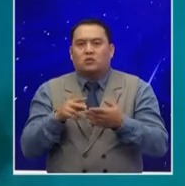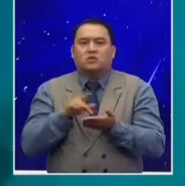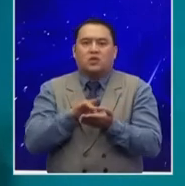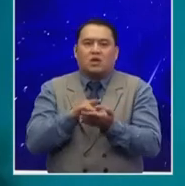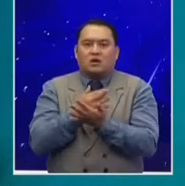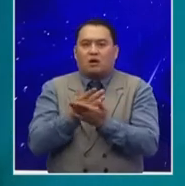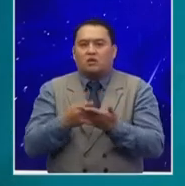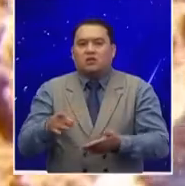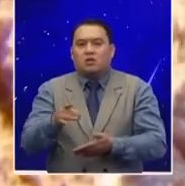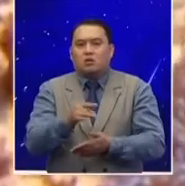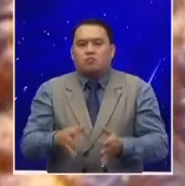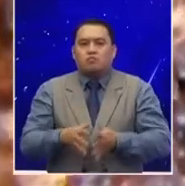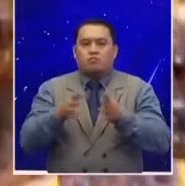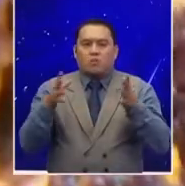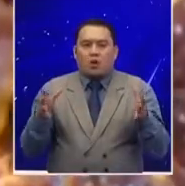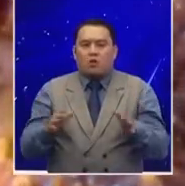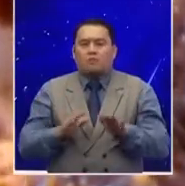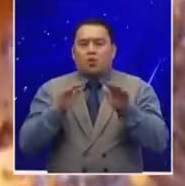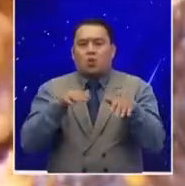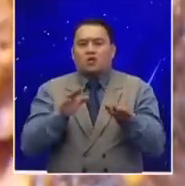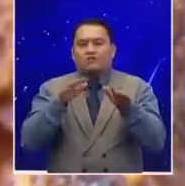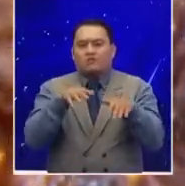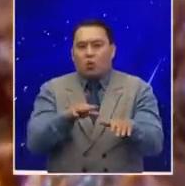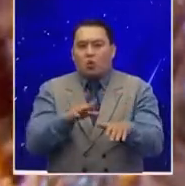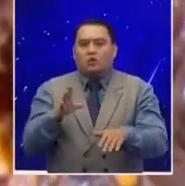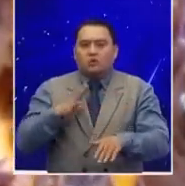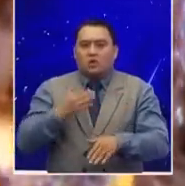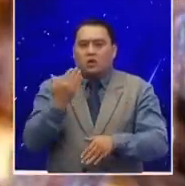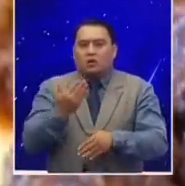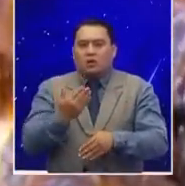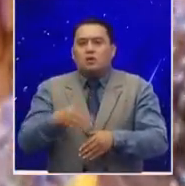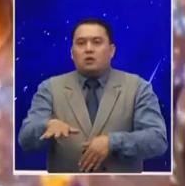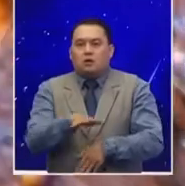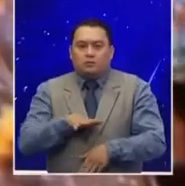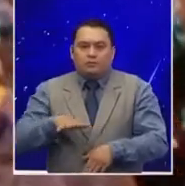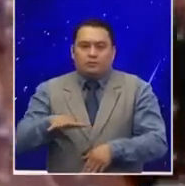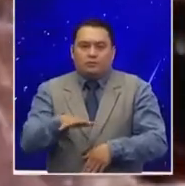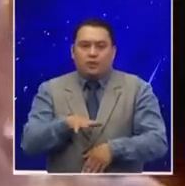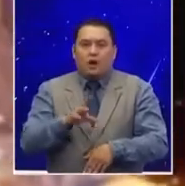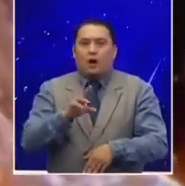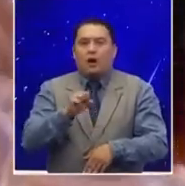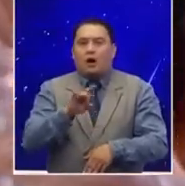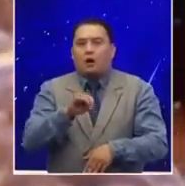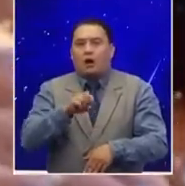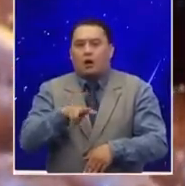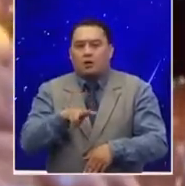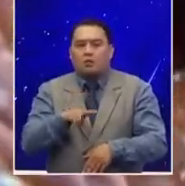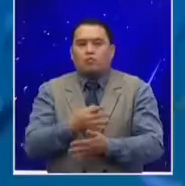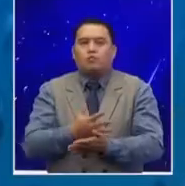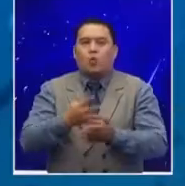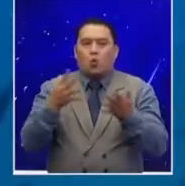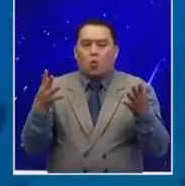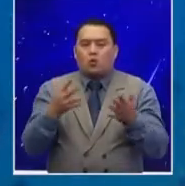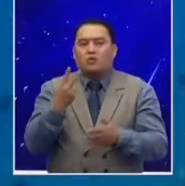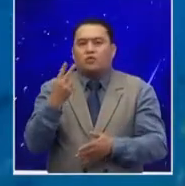экспедиций в разных регионах Большого барьерного рифа, где они измеряли площади колоний кораллов на протяжении более